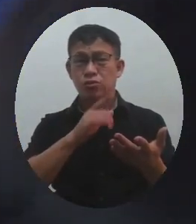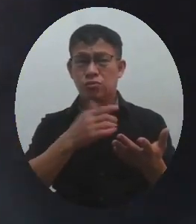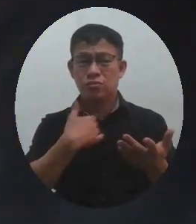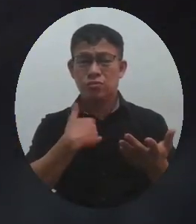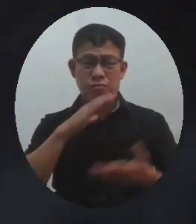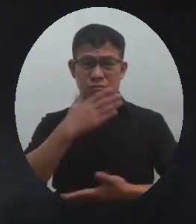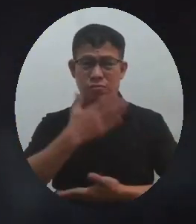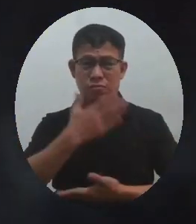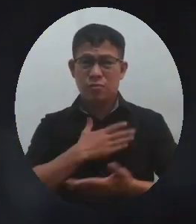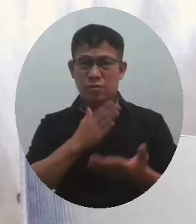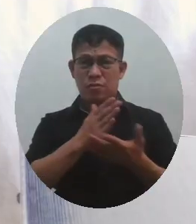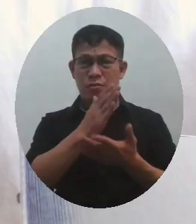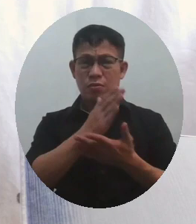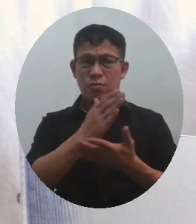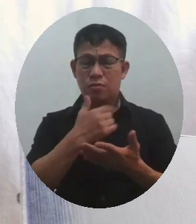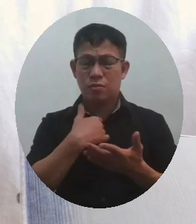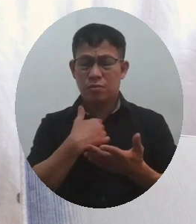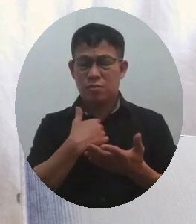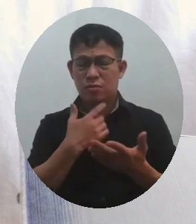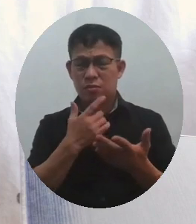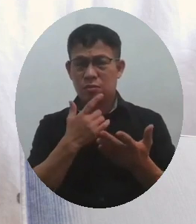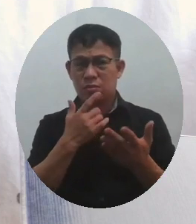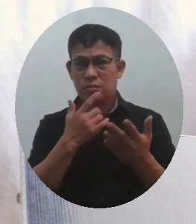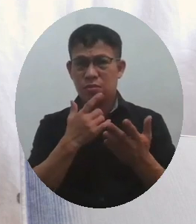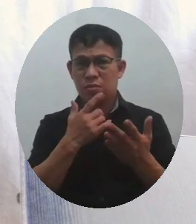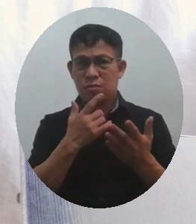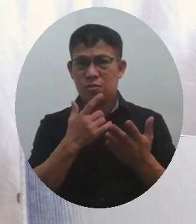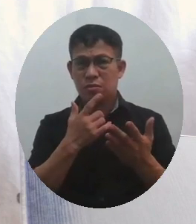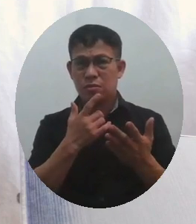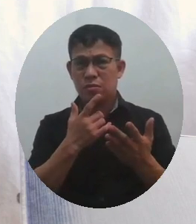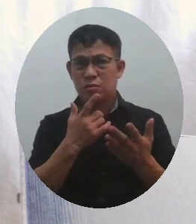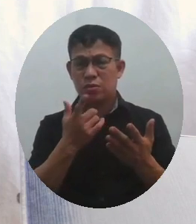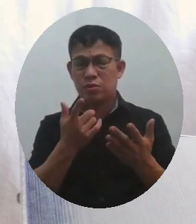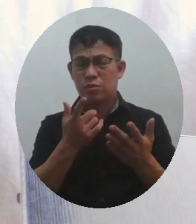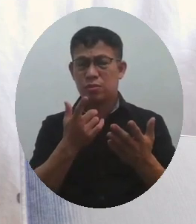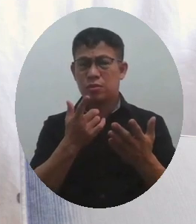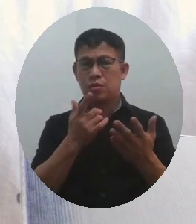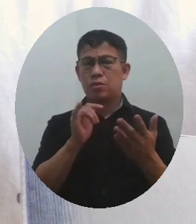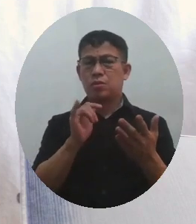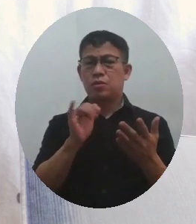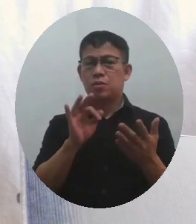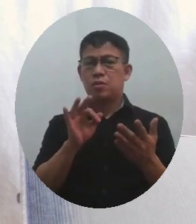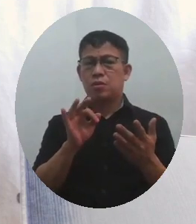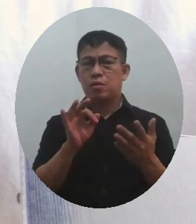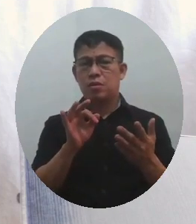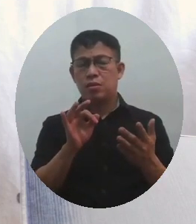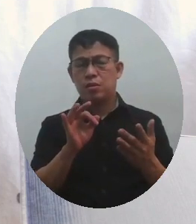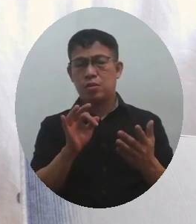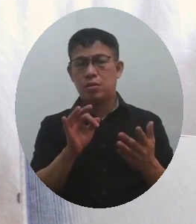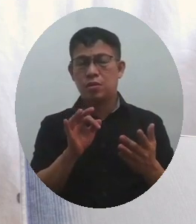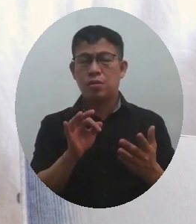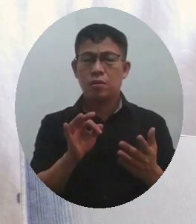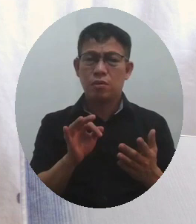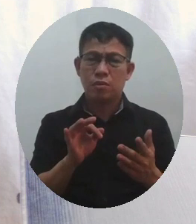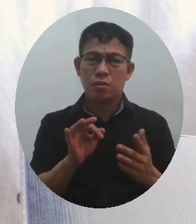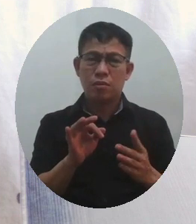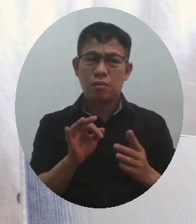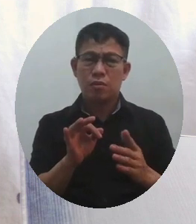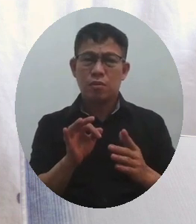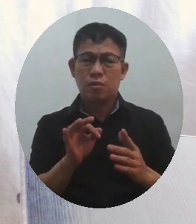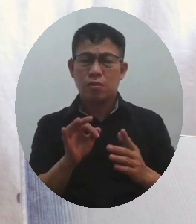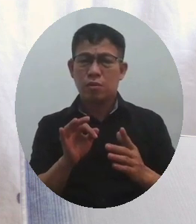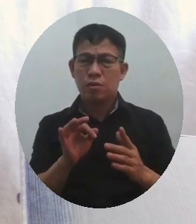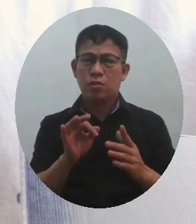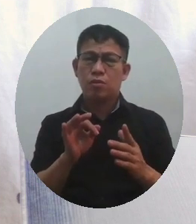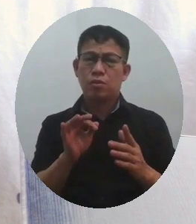Karapatan ng mga bata yun eh. Tapos, isa nga, sabi ko, pag yung tao nga nasa labas, ginagabot pag may aksidente,